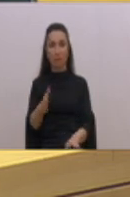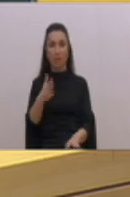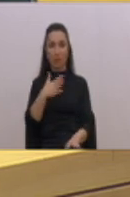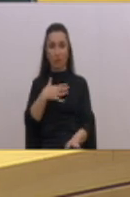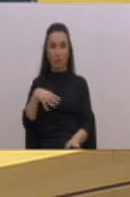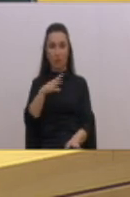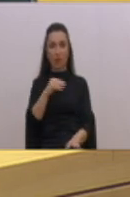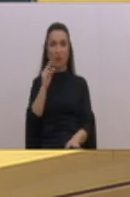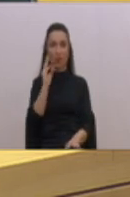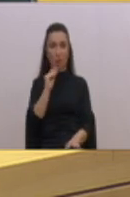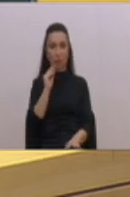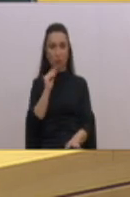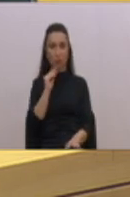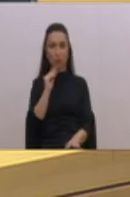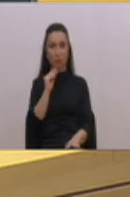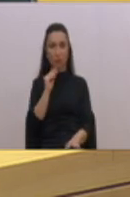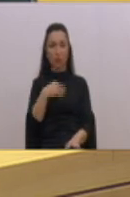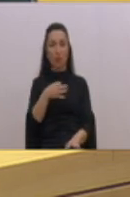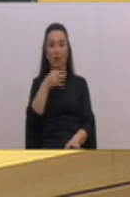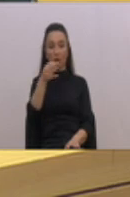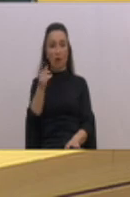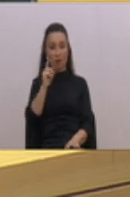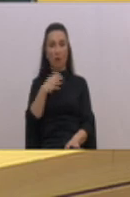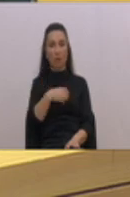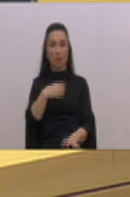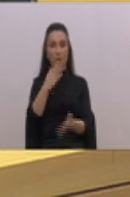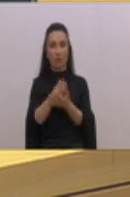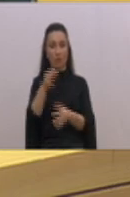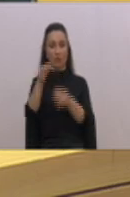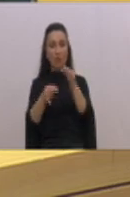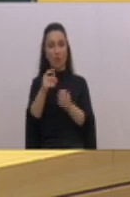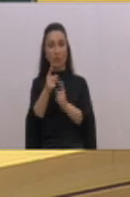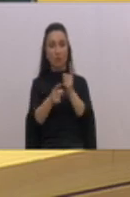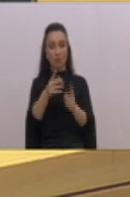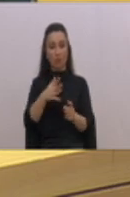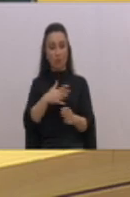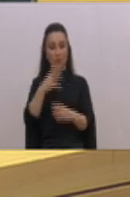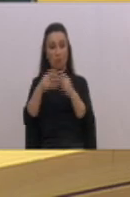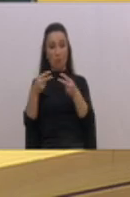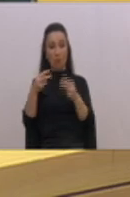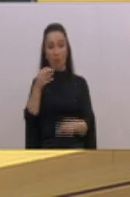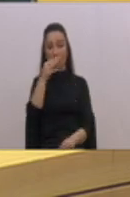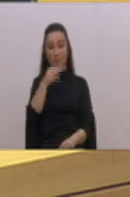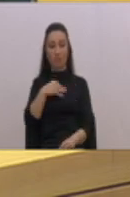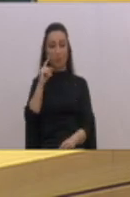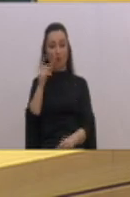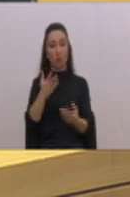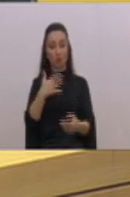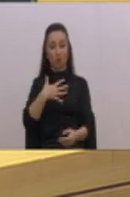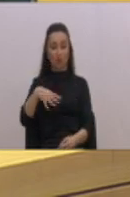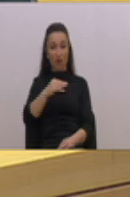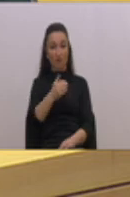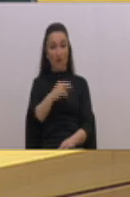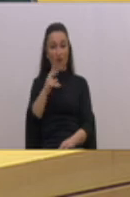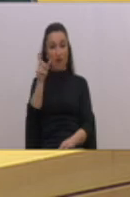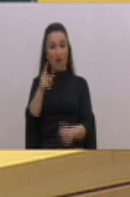ჩვენ, როდესაც გეუბნებით, რომ მნიშვნელოვანია სასამართლო რეფორმა, ჩვენმა საერთაშორისო პარტნიორებმა გითხრეს, რომ თუ ჩვენ გვინდა, რომ